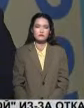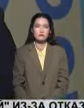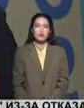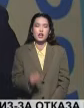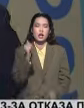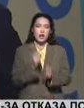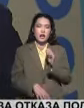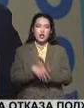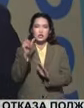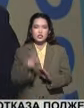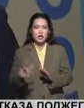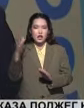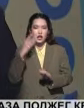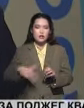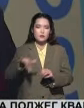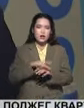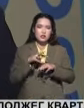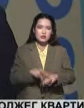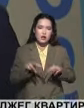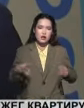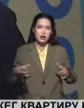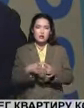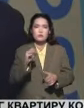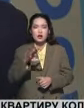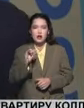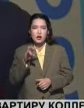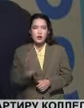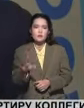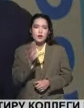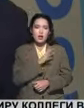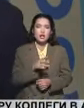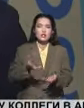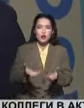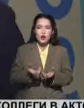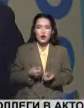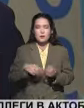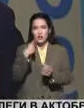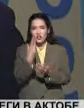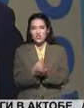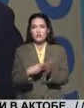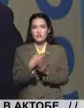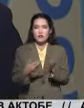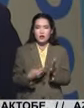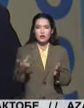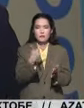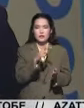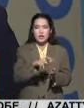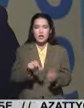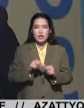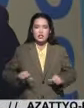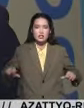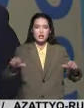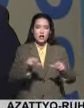Каждый депутат Алматинского городского маслихата от партии «Аманат» проводит ежеквартальный прием по личным вопросам граждан. Я сам являюсь членом комиссии в